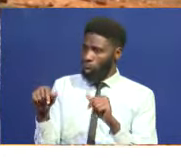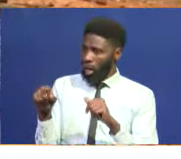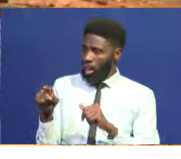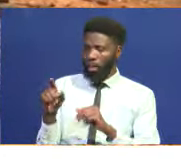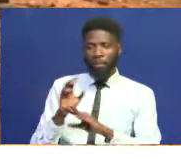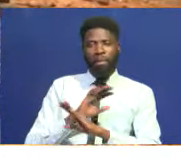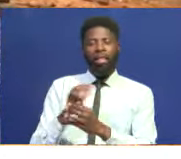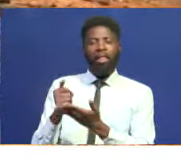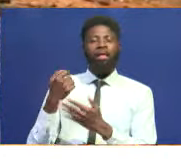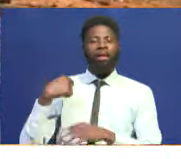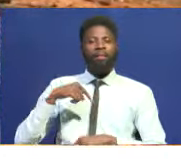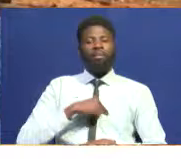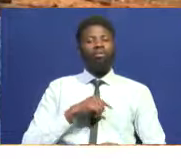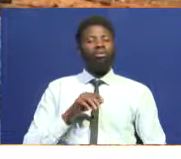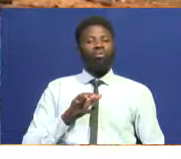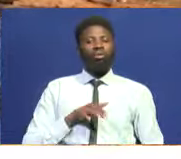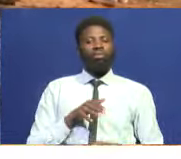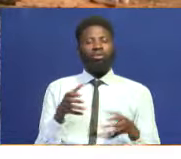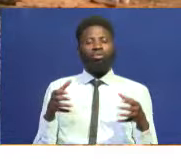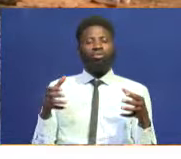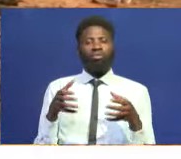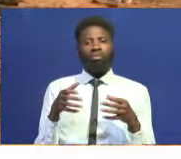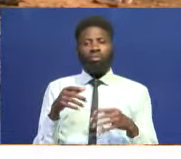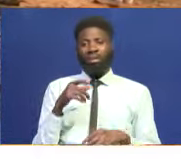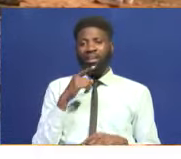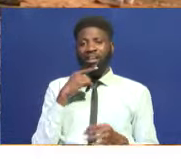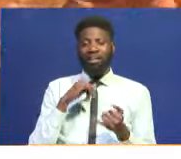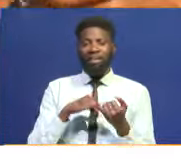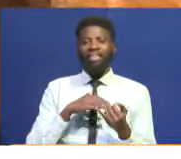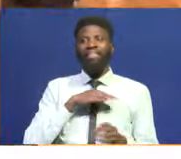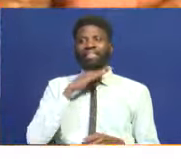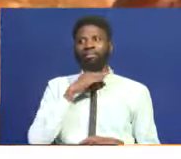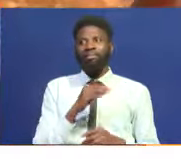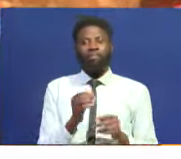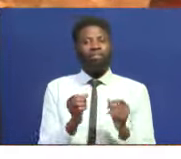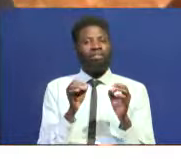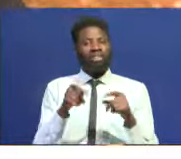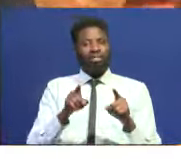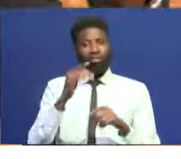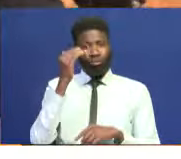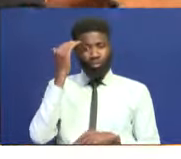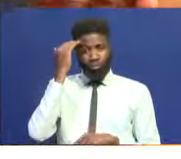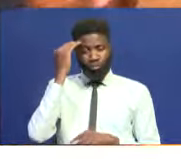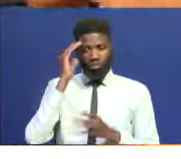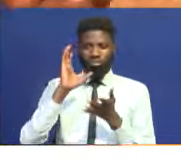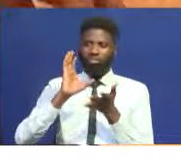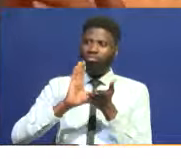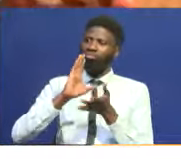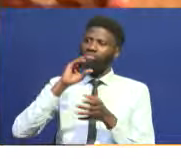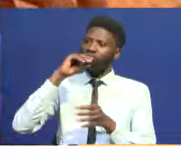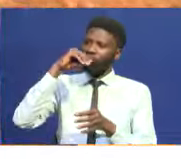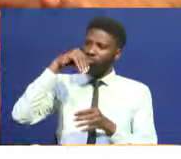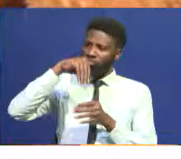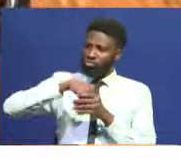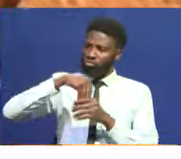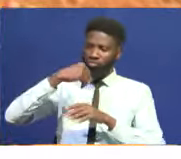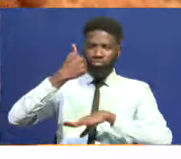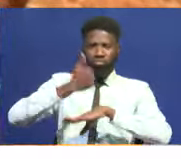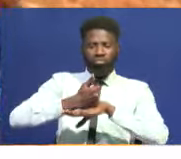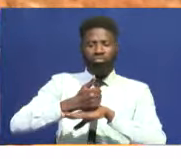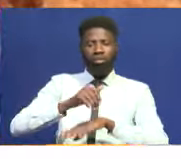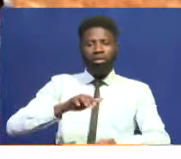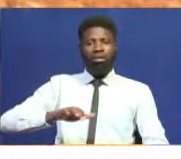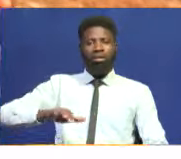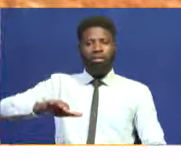kama sisi wa mama wa jani. If you know you are an investor, you want to invest in my area, you